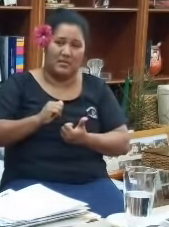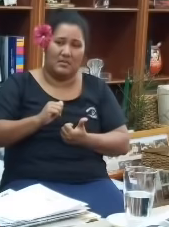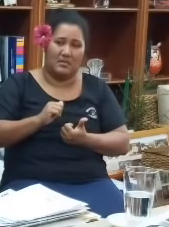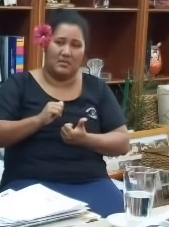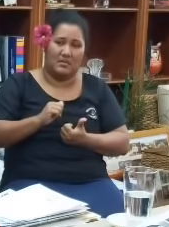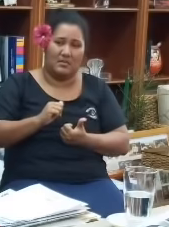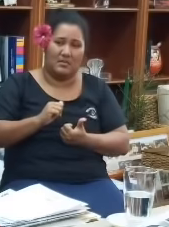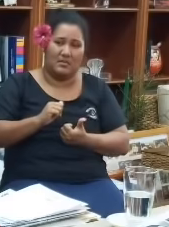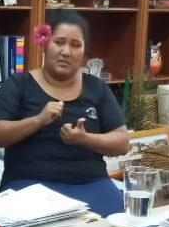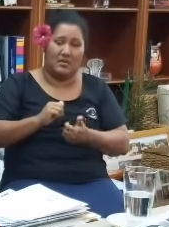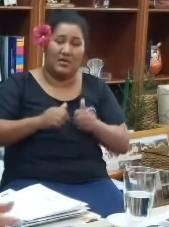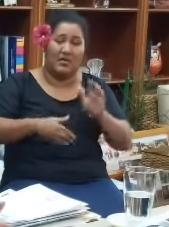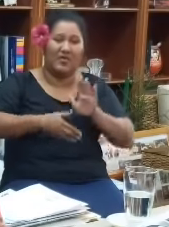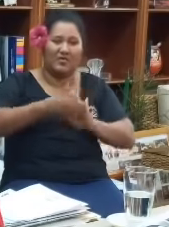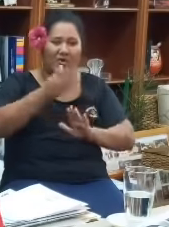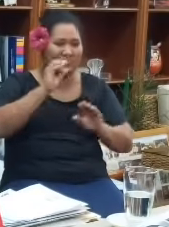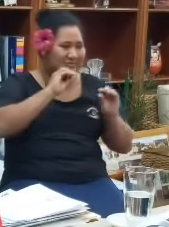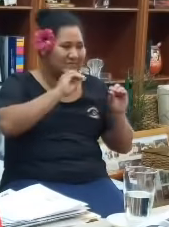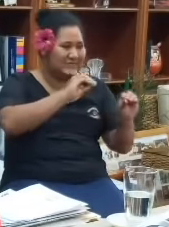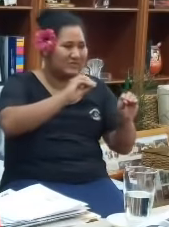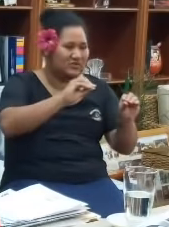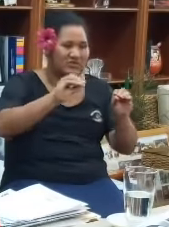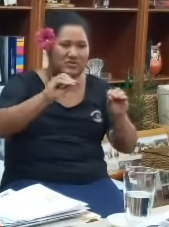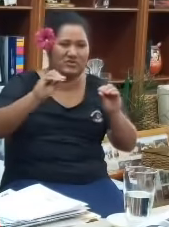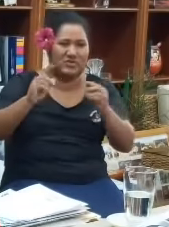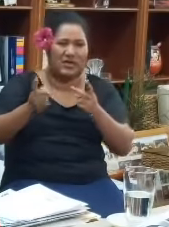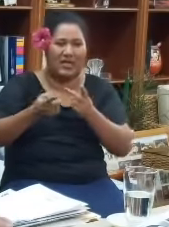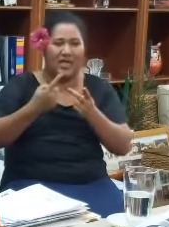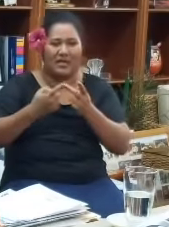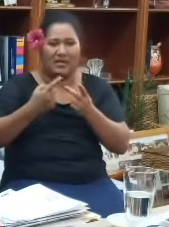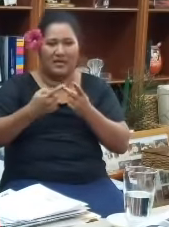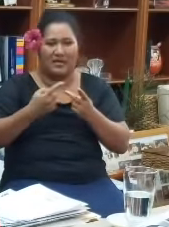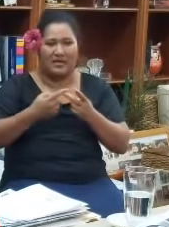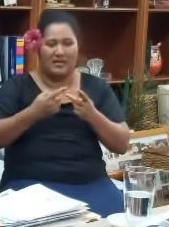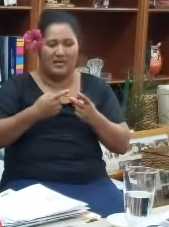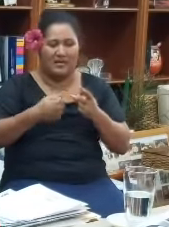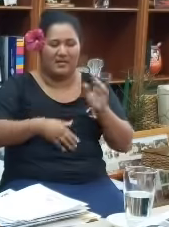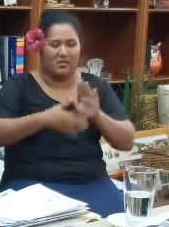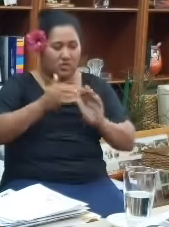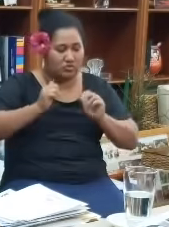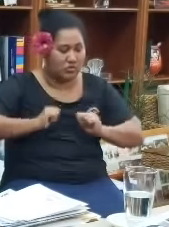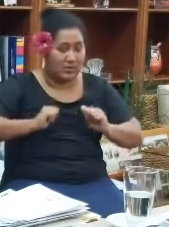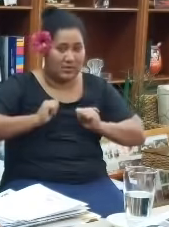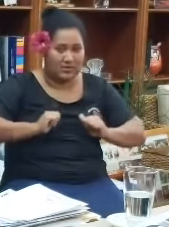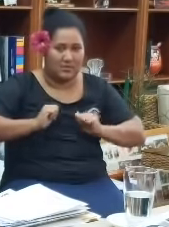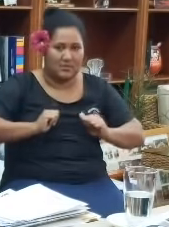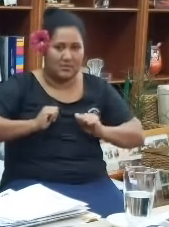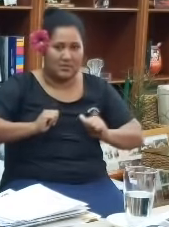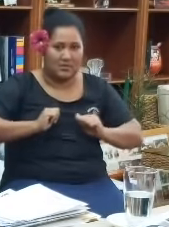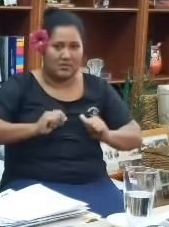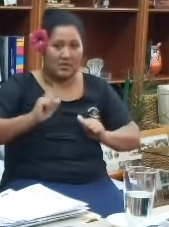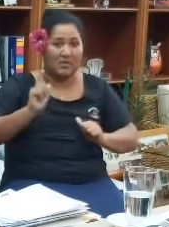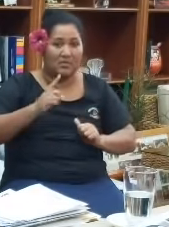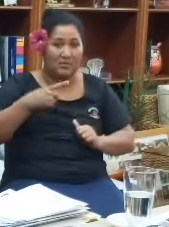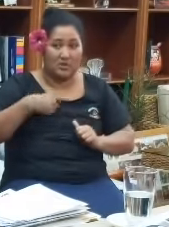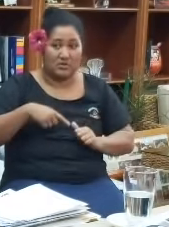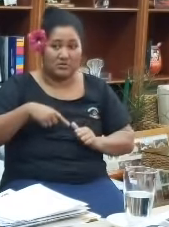alu le la u faila to le sona a faila to le sona ma le la ko